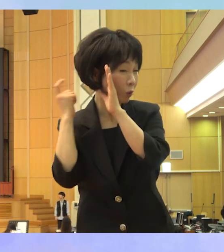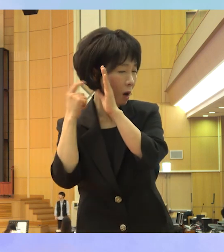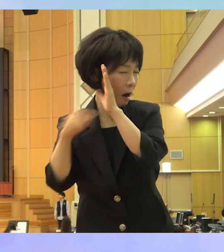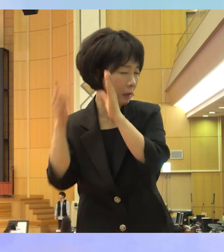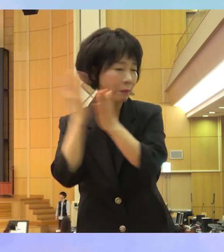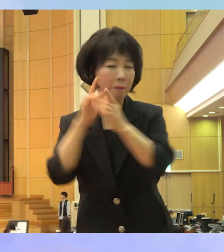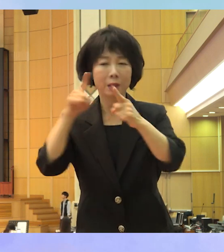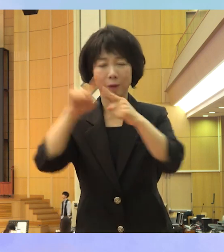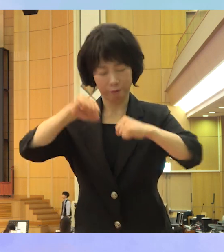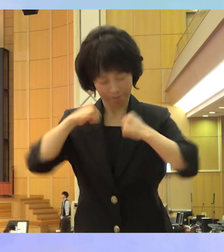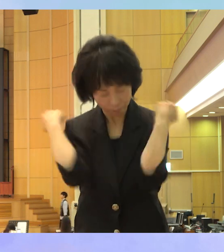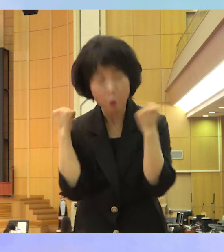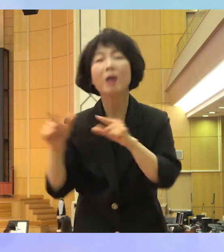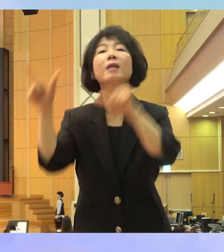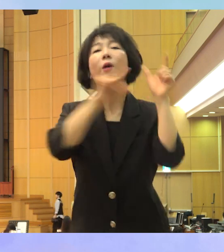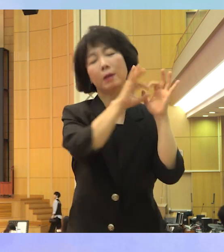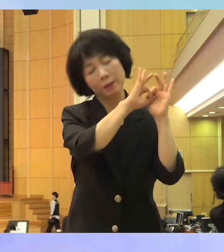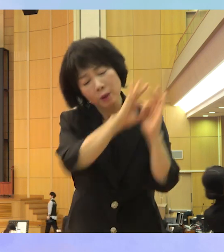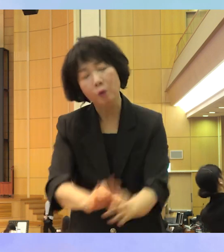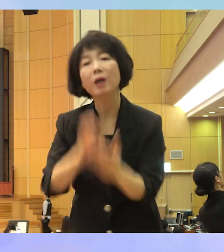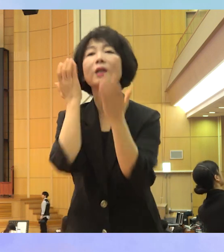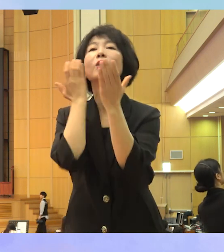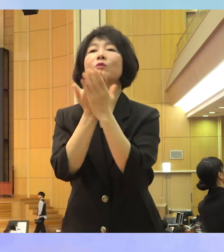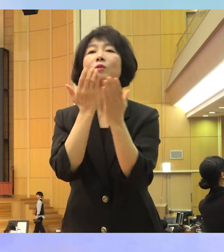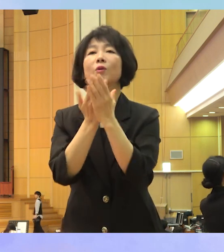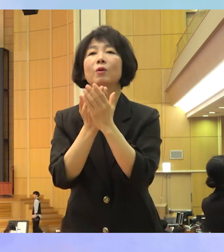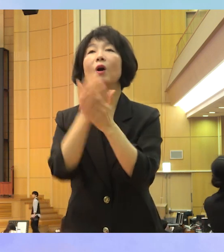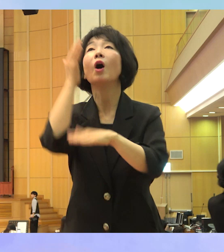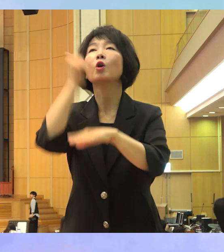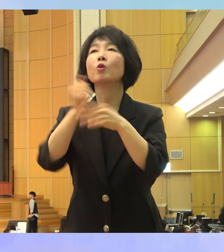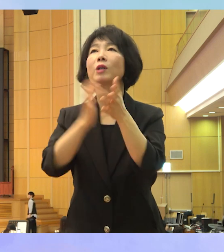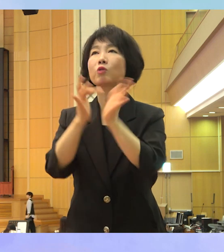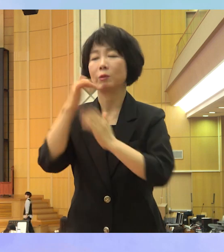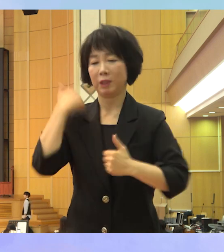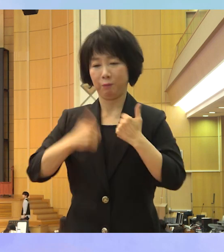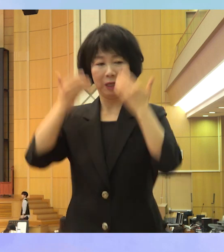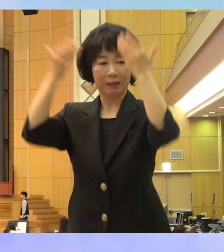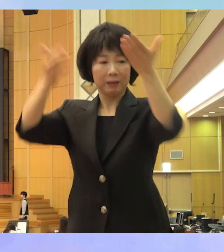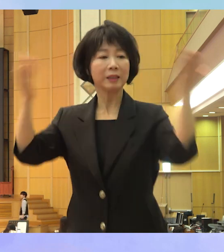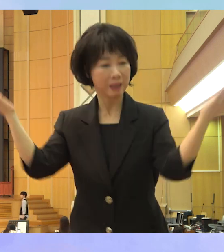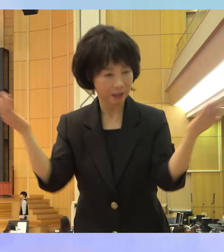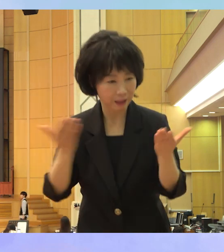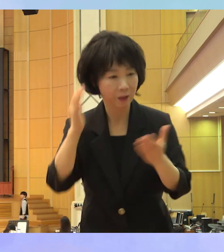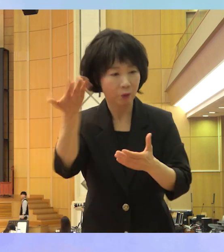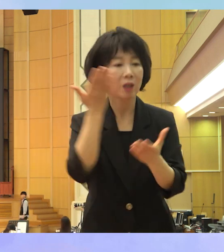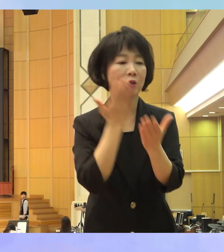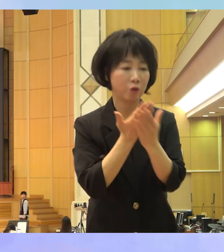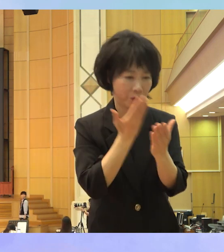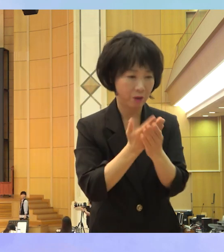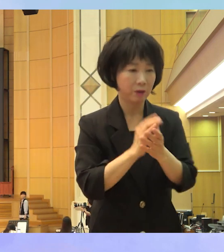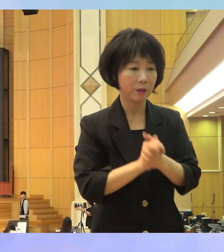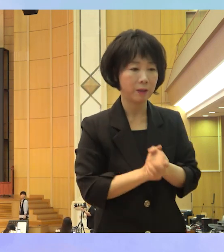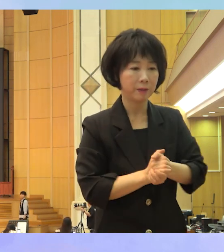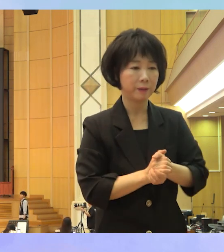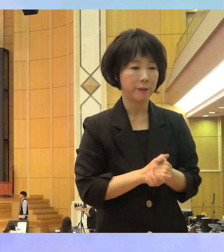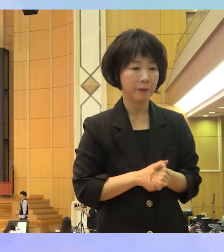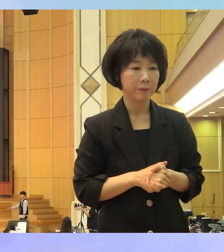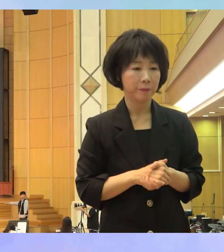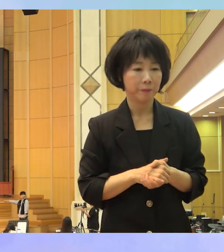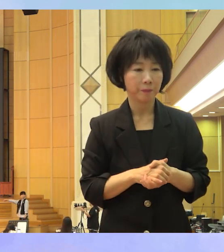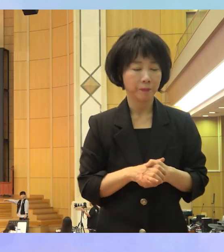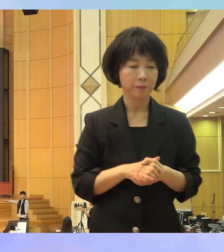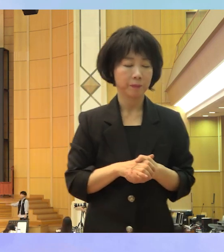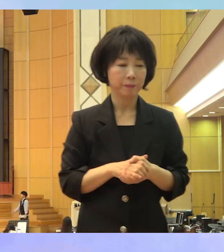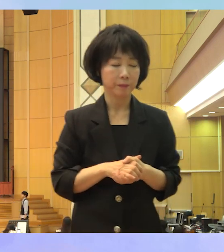그 말씀에 순종하는 삶을 살며 결국 주님을 기쁘시게 해드리는 자녀, 그러한 자녀가